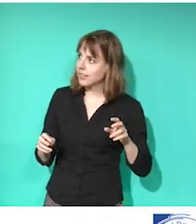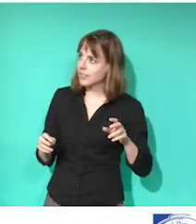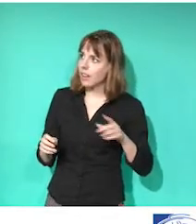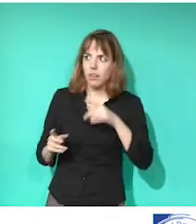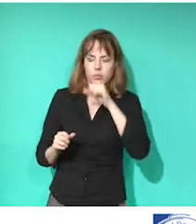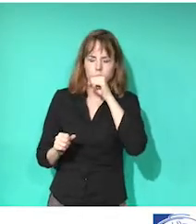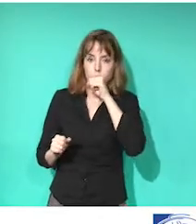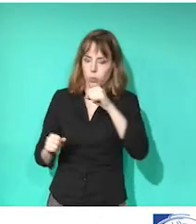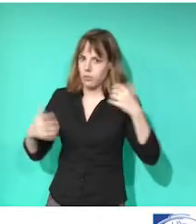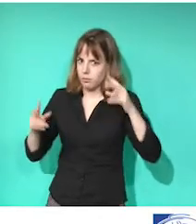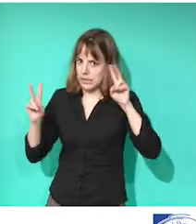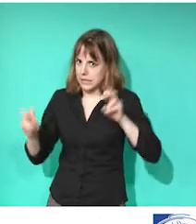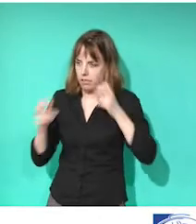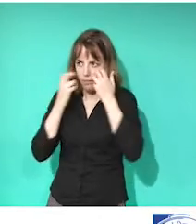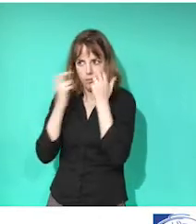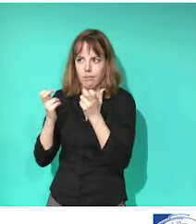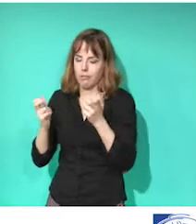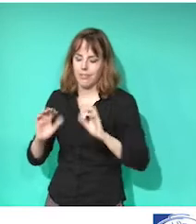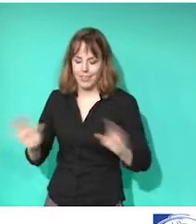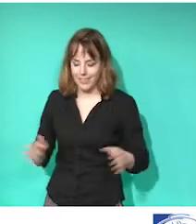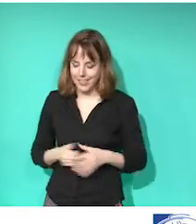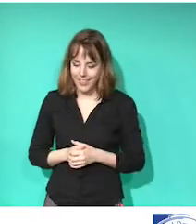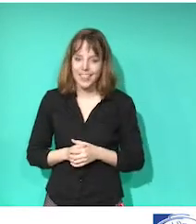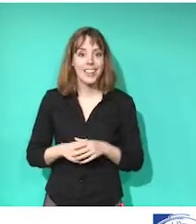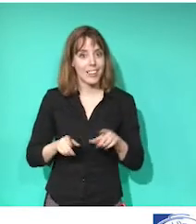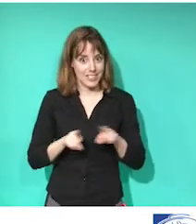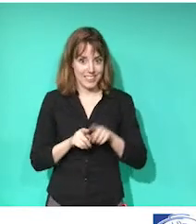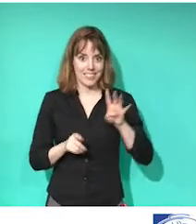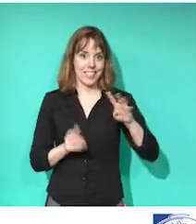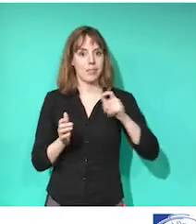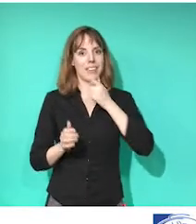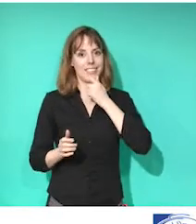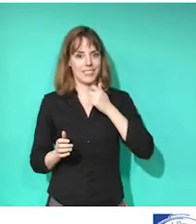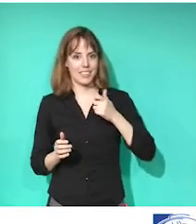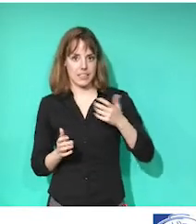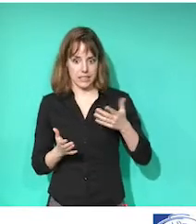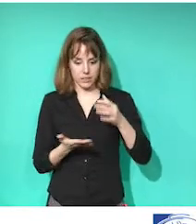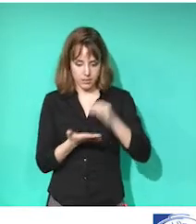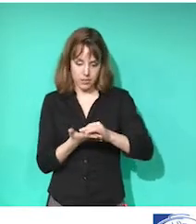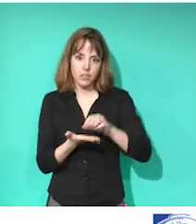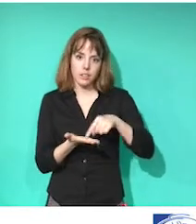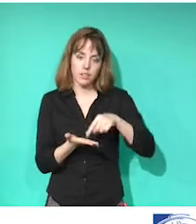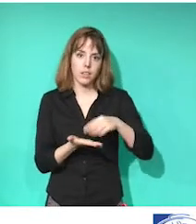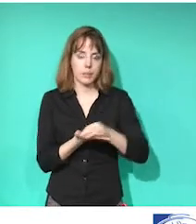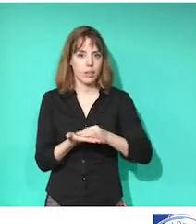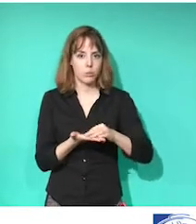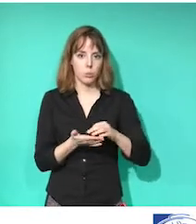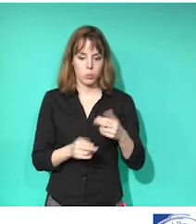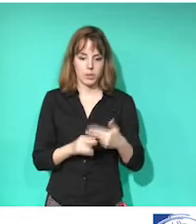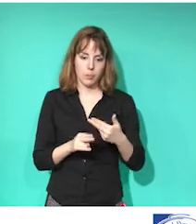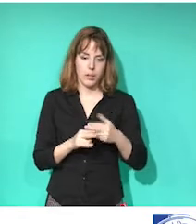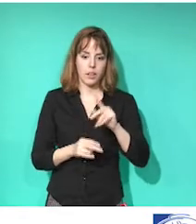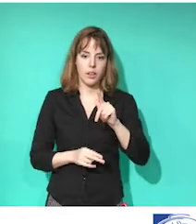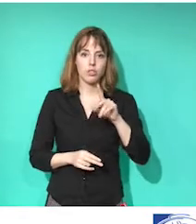tête. J'adore. Et puis, dans le dernier hackathon du 4 mars, on a aussi une application, moi, que j'adore, qui s'appelle